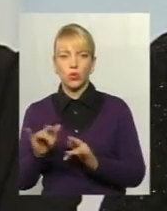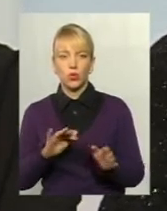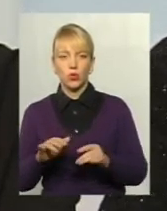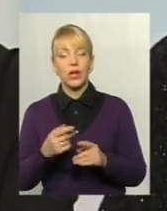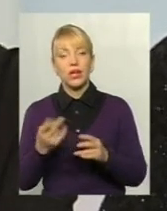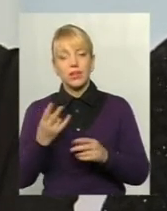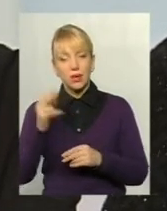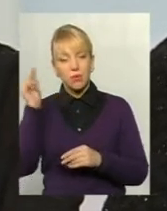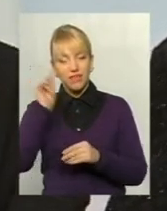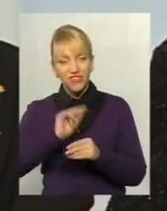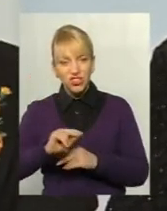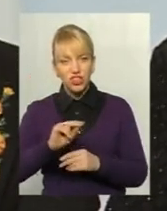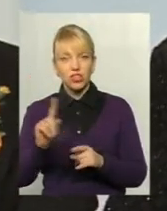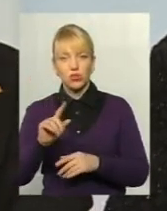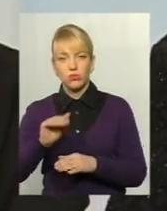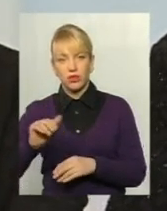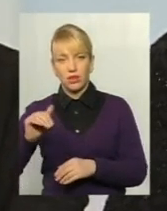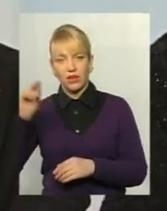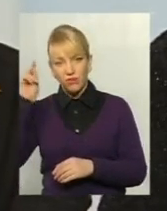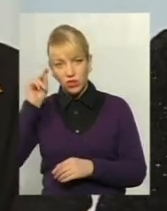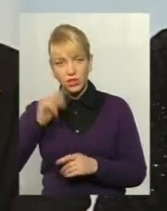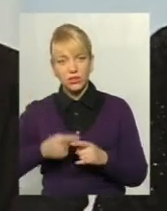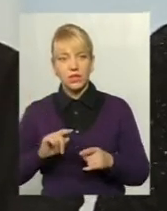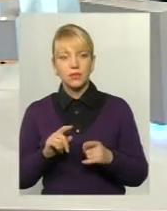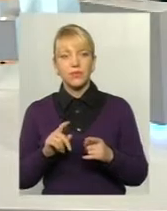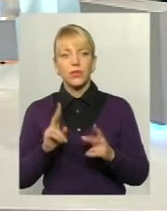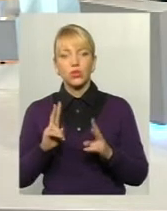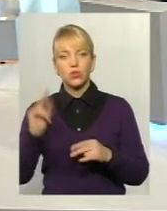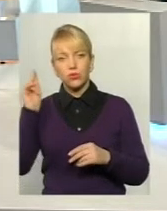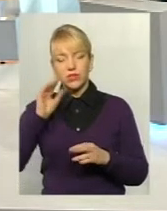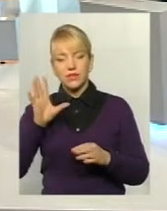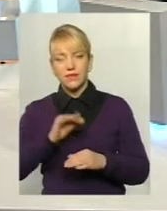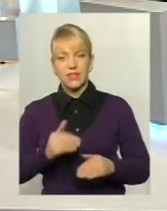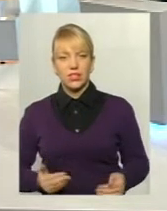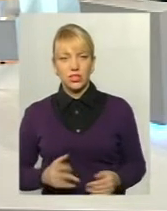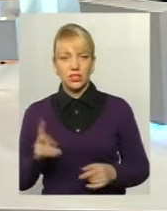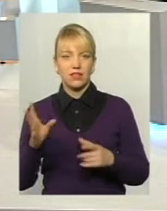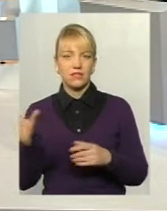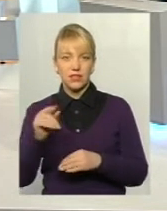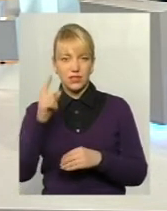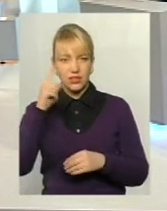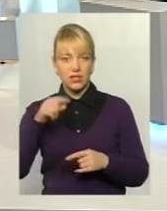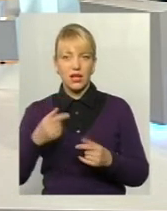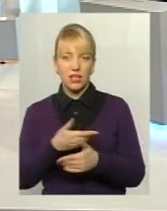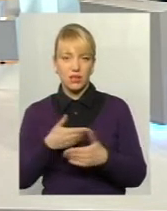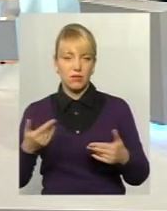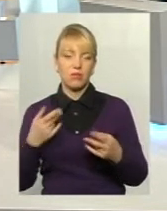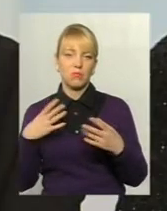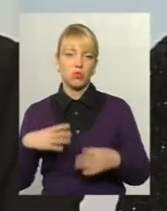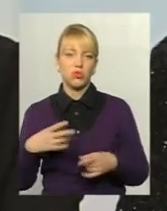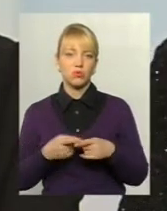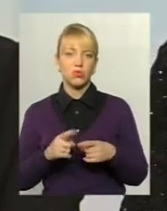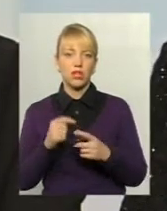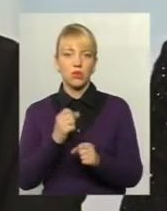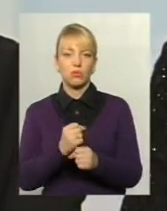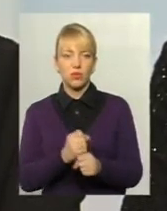Так, тому що хто вчиться все життя, той все знає. І ми мусимо це робити,